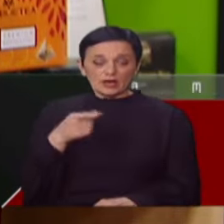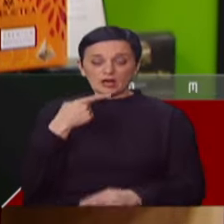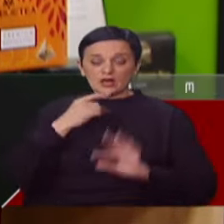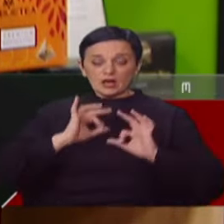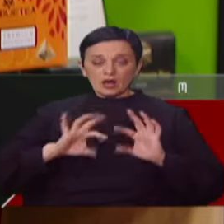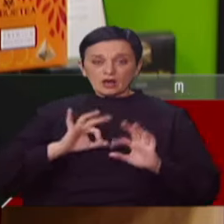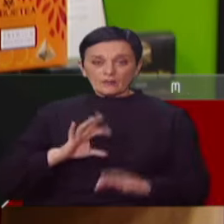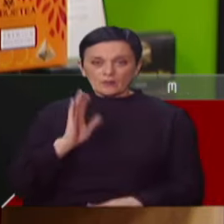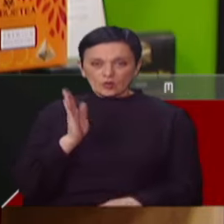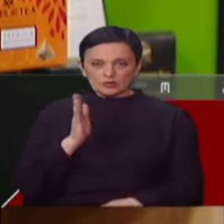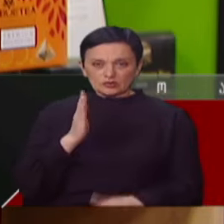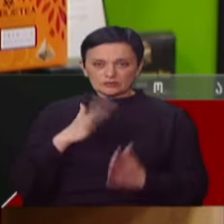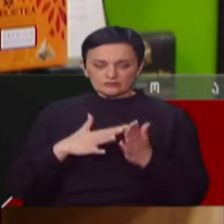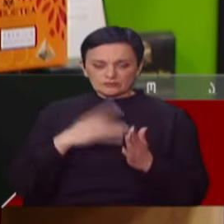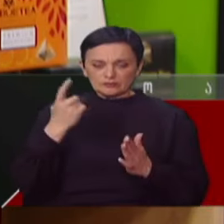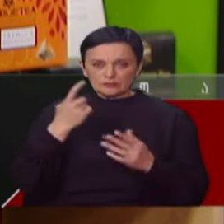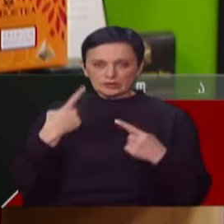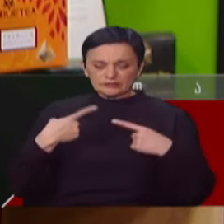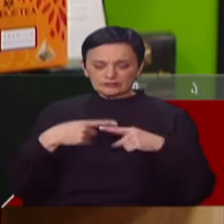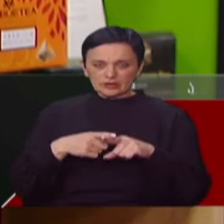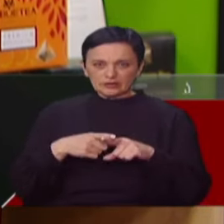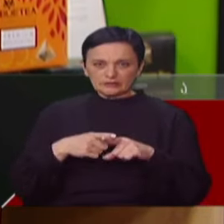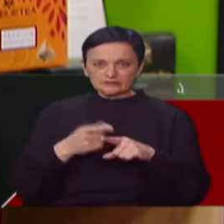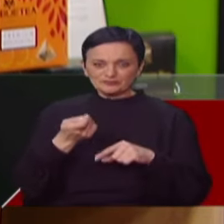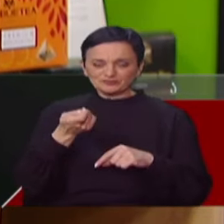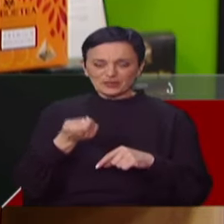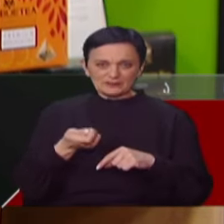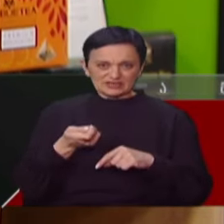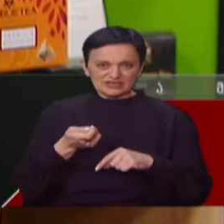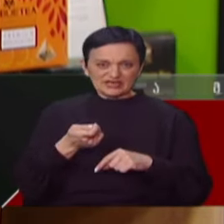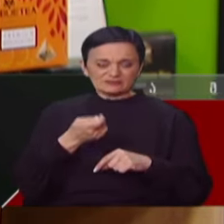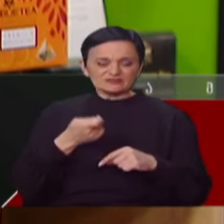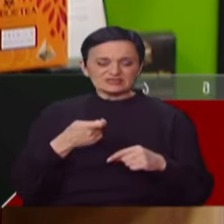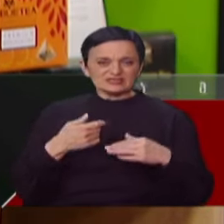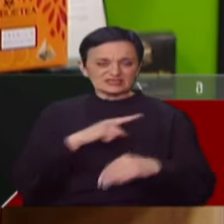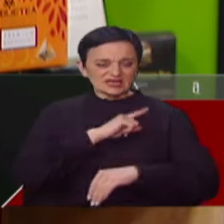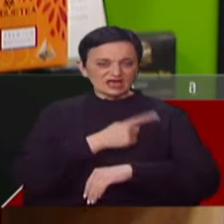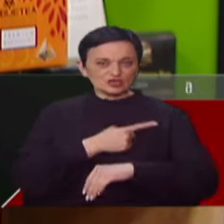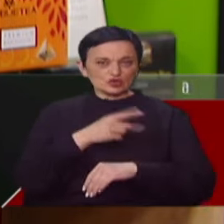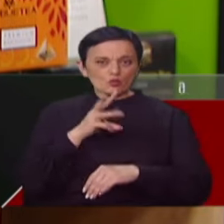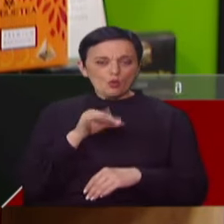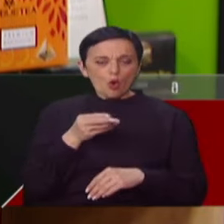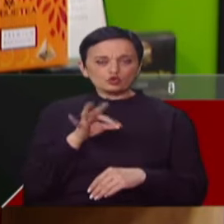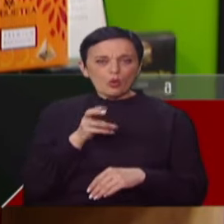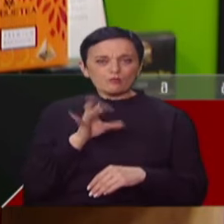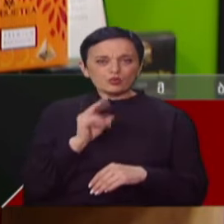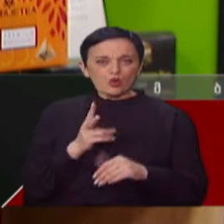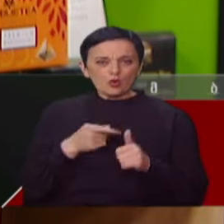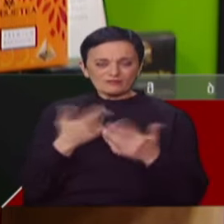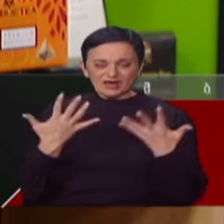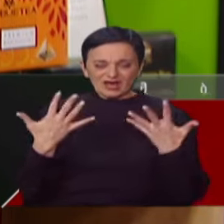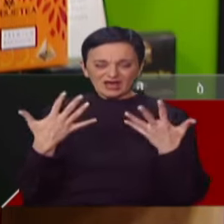გამოცხადდება სასოფლო სამეურნეო ტექნიკაზე, მცირე სიმძლავრის სასოფლო სამეურნეო ტექნიკაზე, მოტობლოკებზე, ეგრეთ წოდებულ ხელის